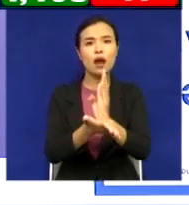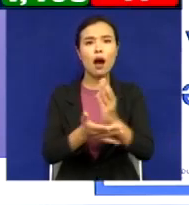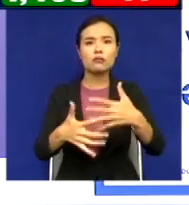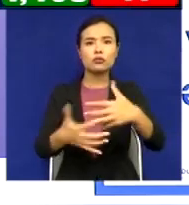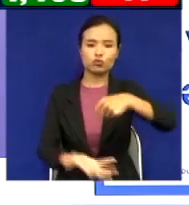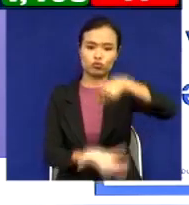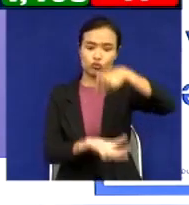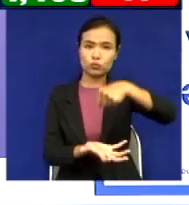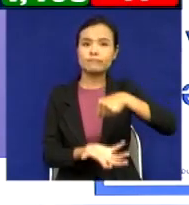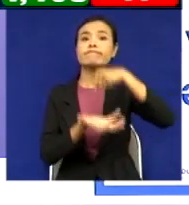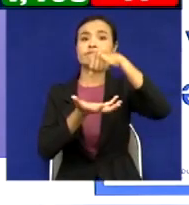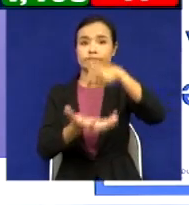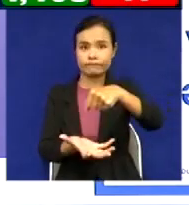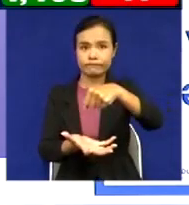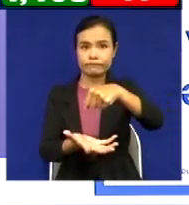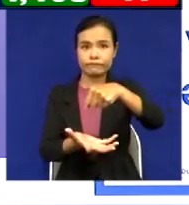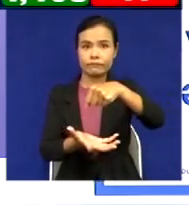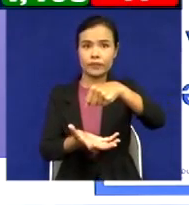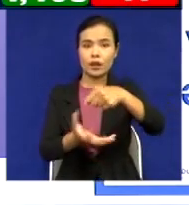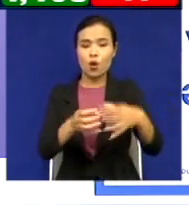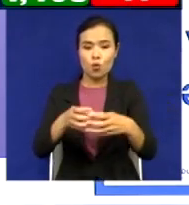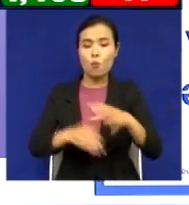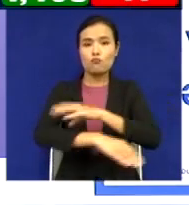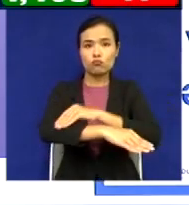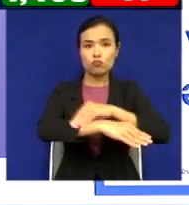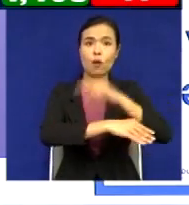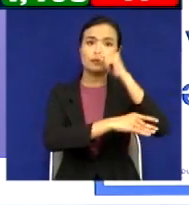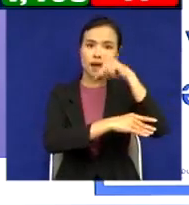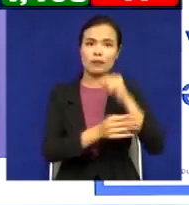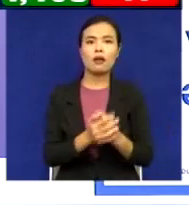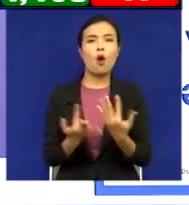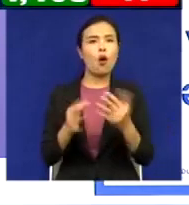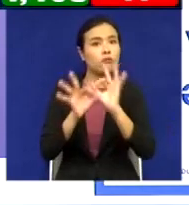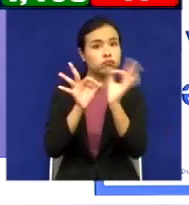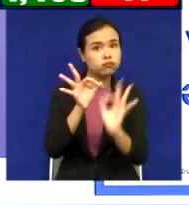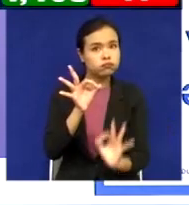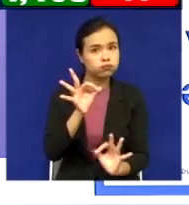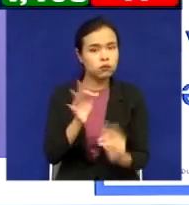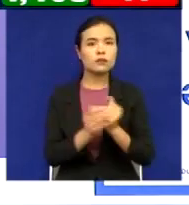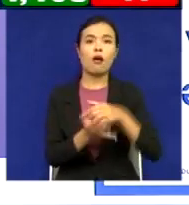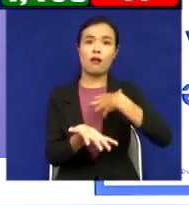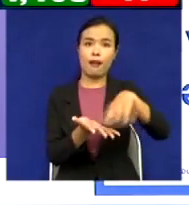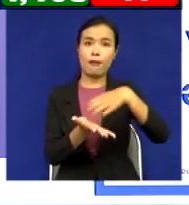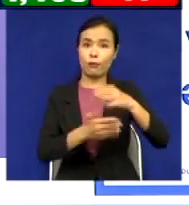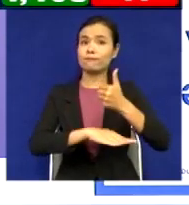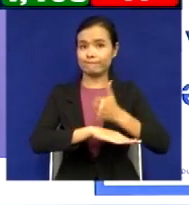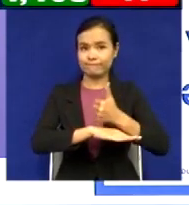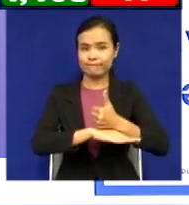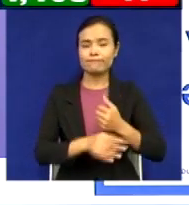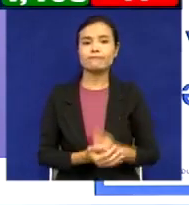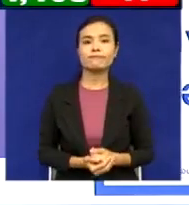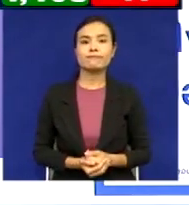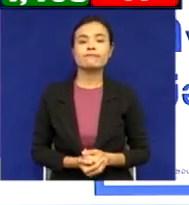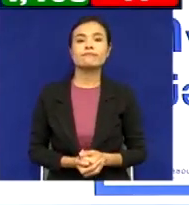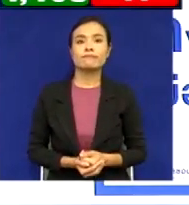ให้กับกลุ่มพี่น้องนวดแผนโบราณด้วยซึ่งเดี๋ยวรายละเอียดท่านอธิบดีจะได้เล่าให้ฟังอีกนะครับเพราะนั้น